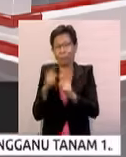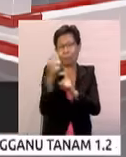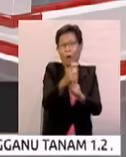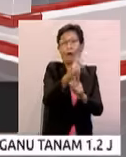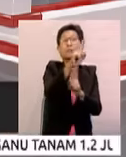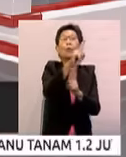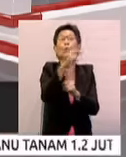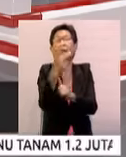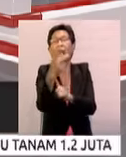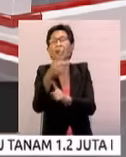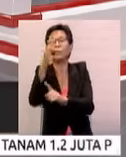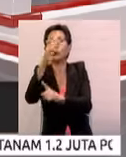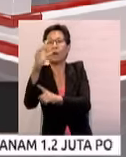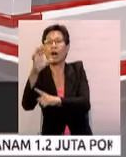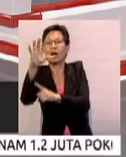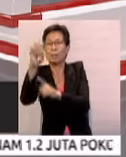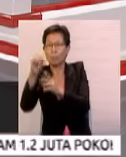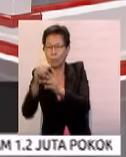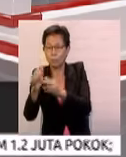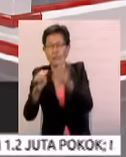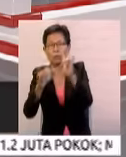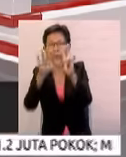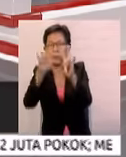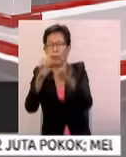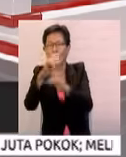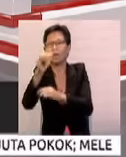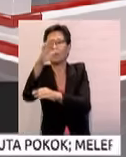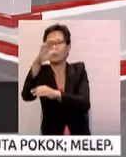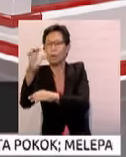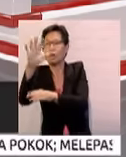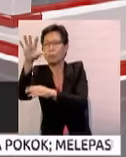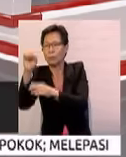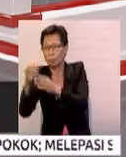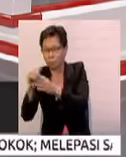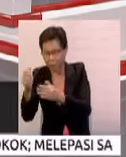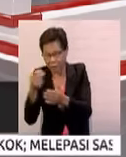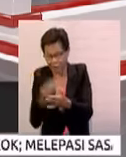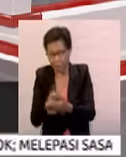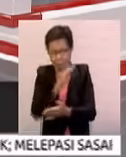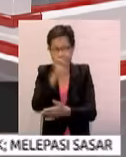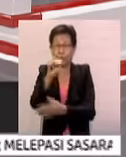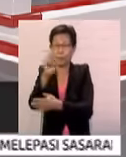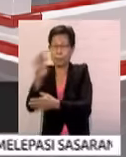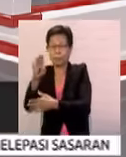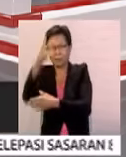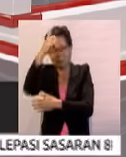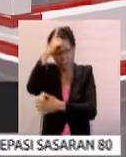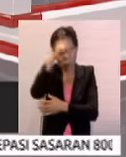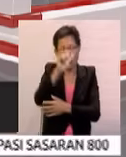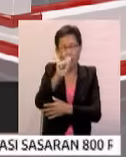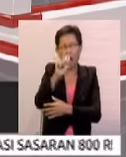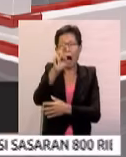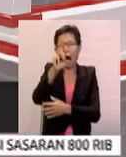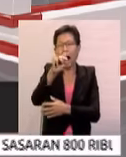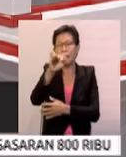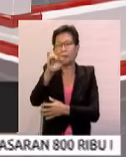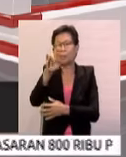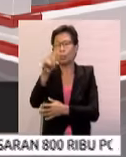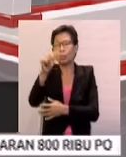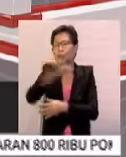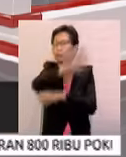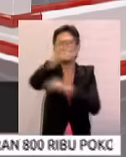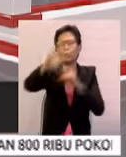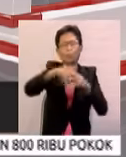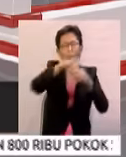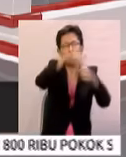RM1,000, RM750 dan RM550. Menteri Besarnya Datuk Seri Aminuddin Harun berkata kesemua insentif